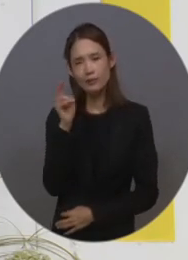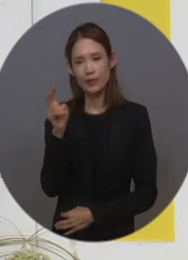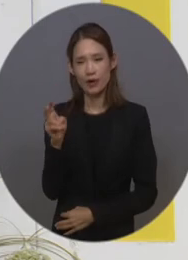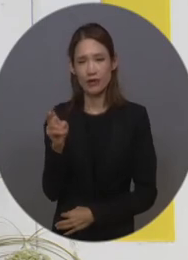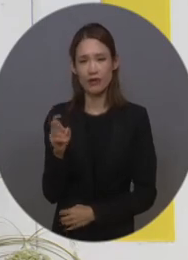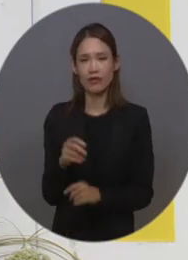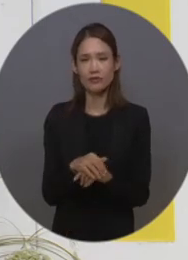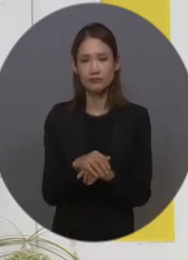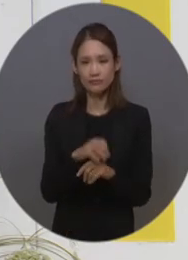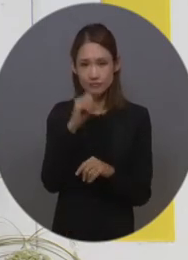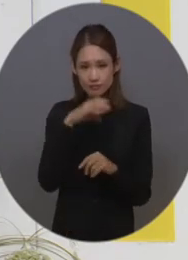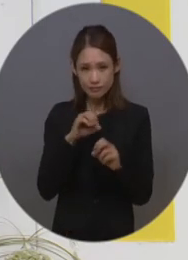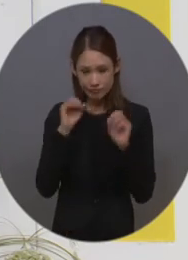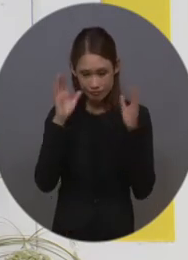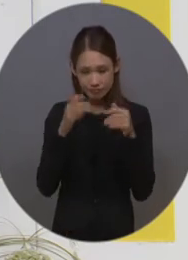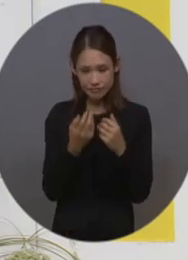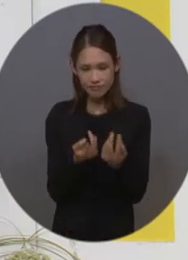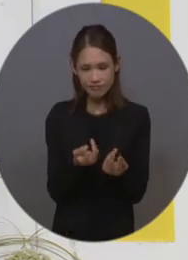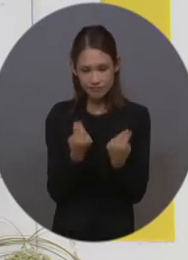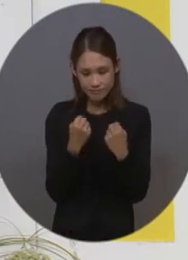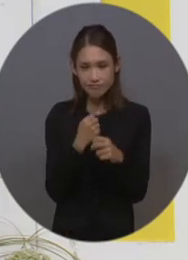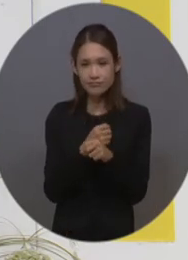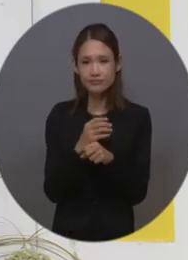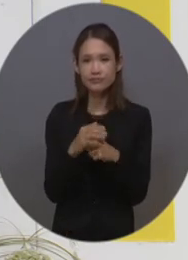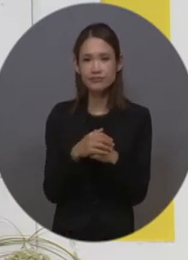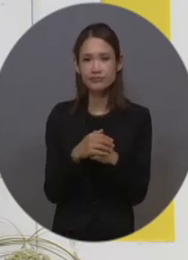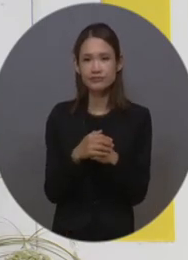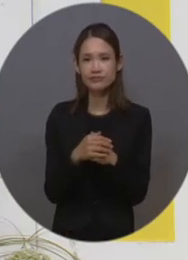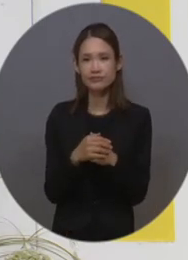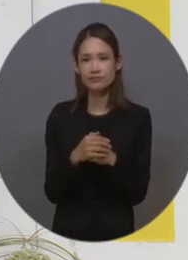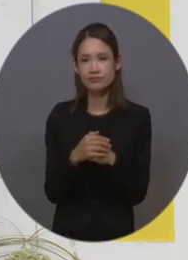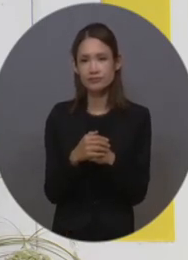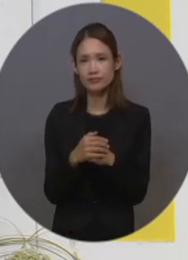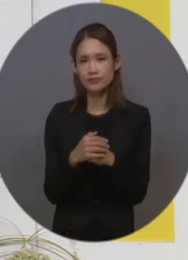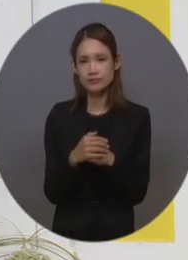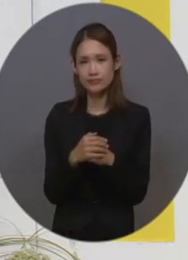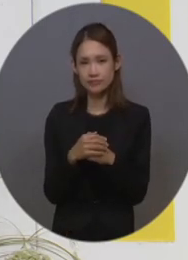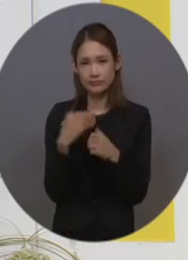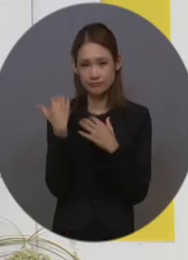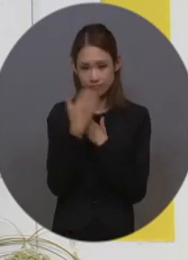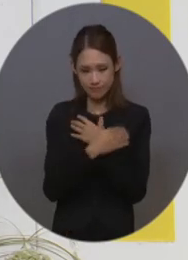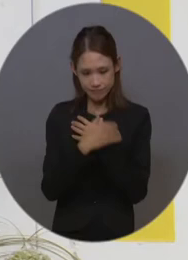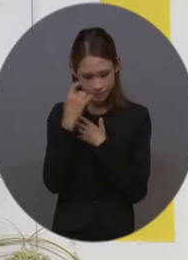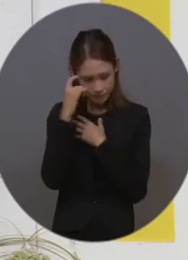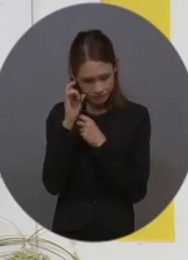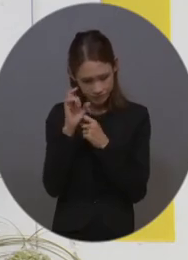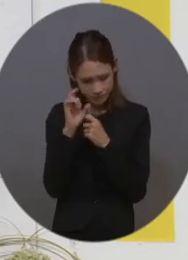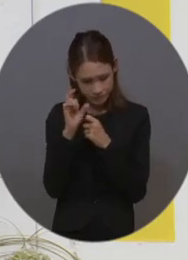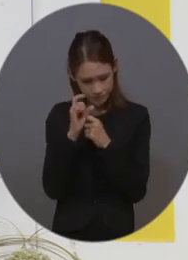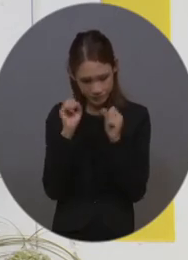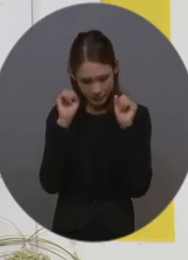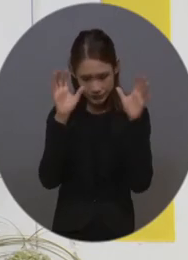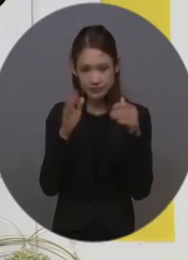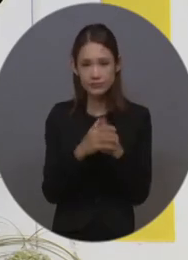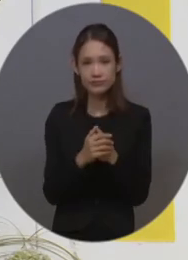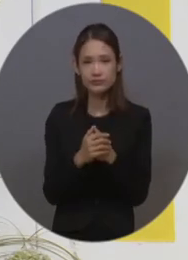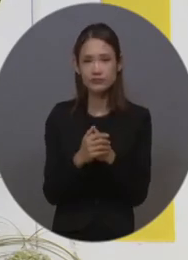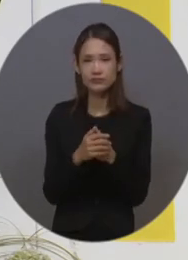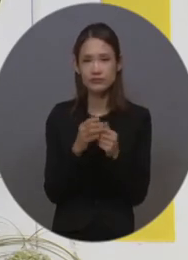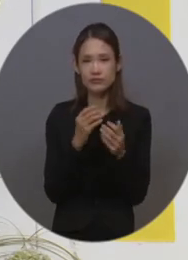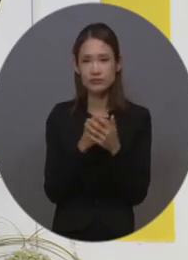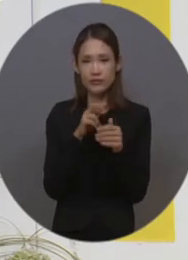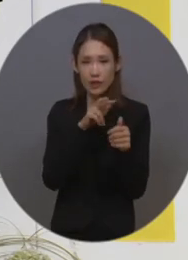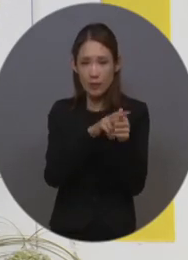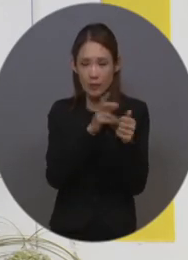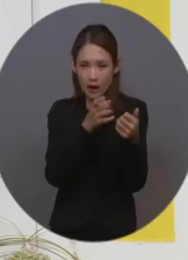그리고 그냥 던지면 의자가 뒤로 가요. 이게 네. 반작용 때문에. 네. 그러니까 그걸 다 감안해서 던져야 되거든요. 말에서 활 쏘는 거랑